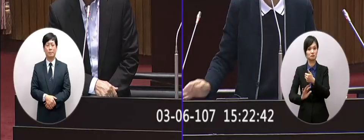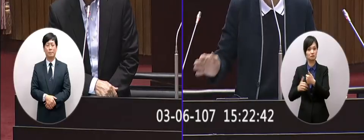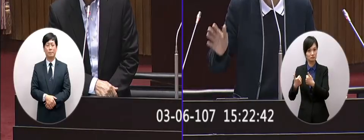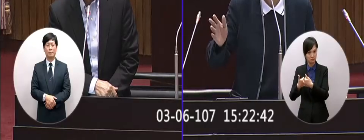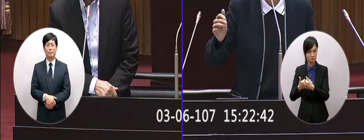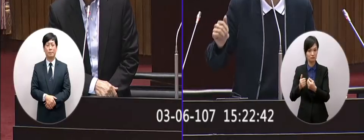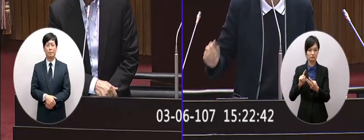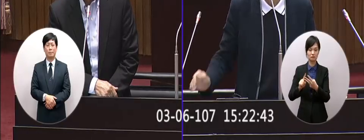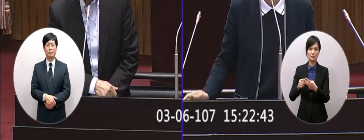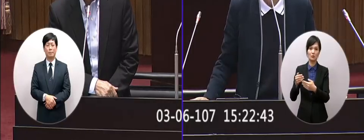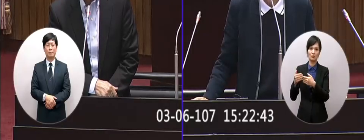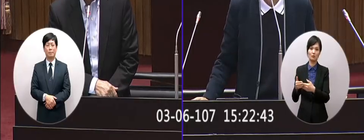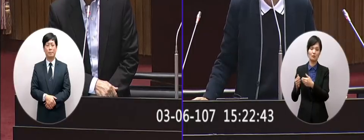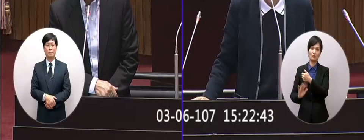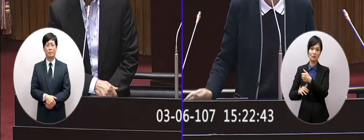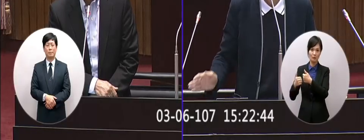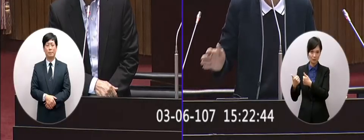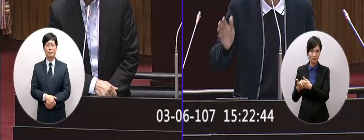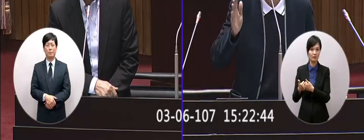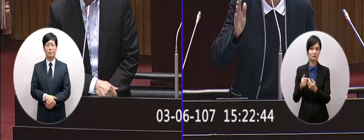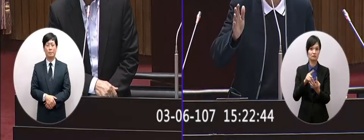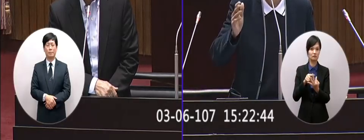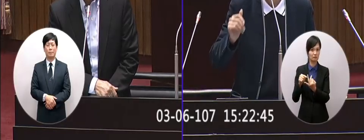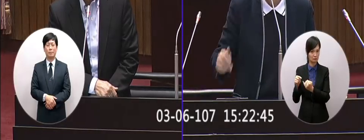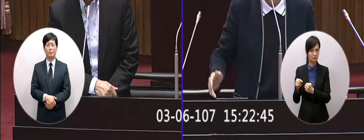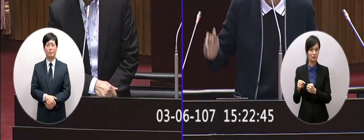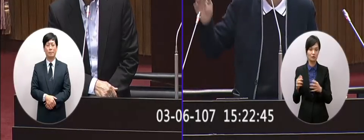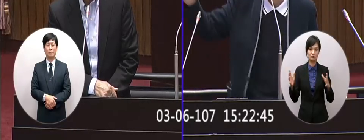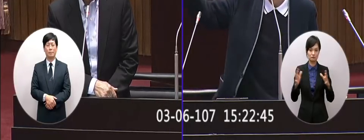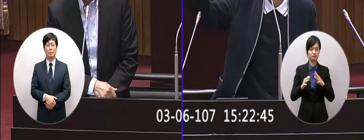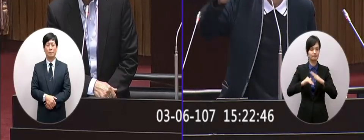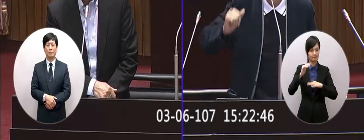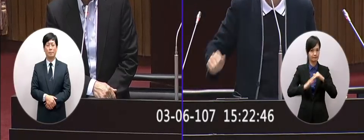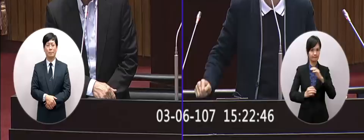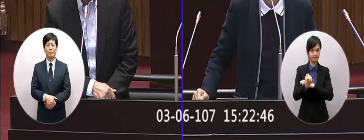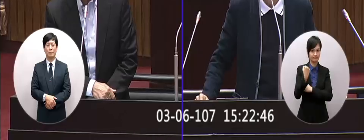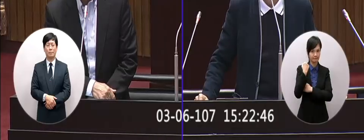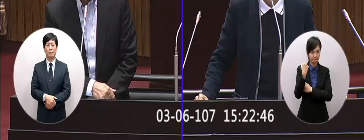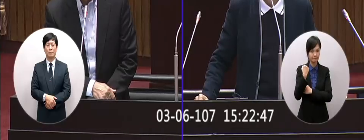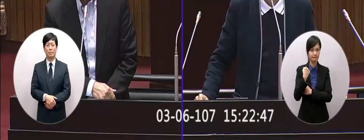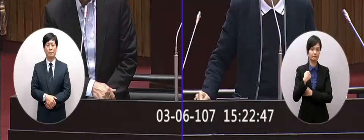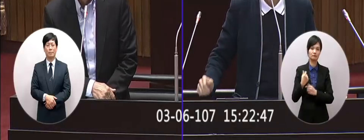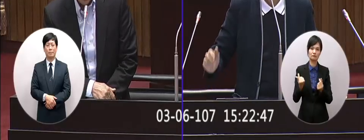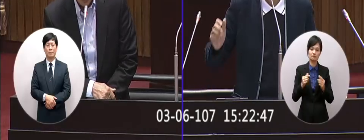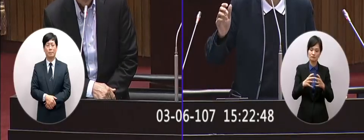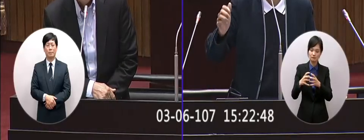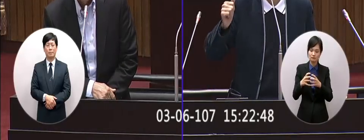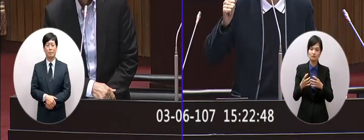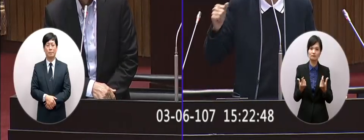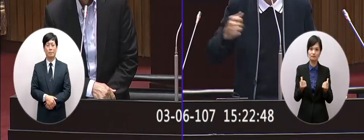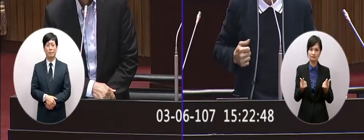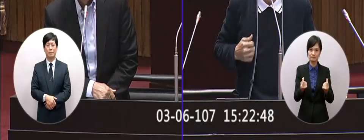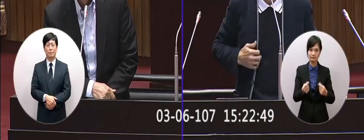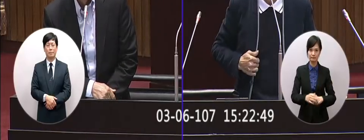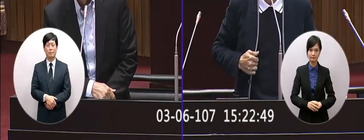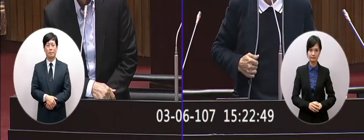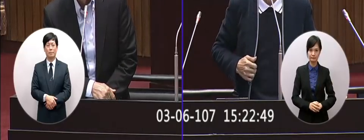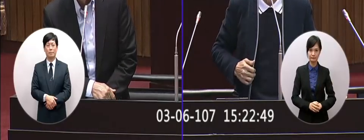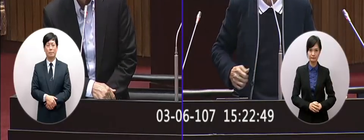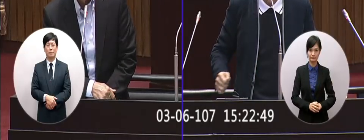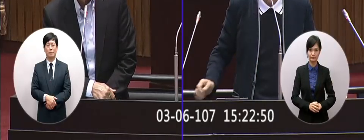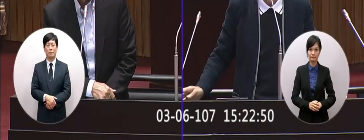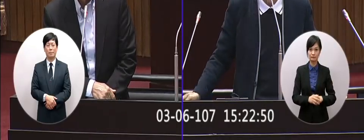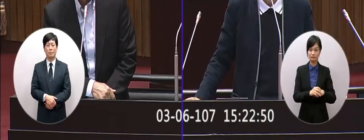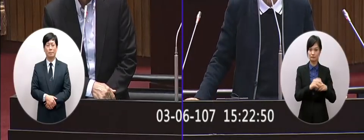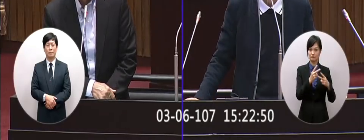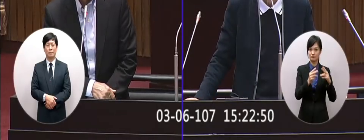啊，陆委会也好。还有把他个共同来达标，因为也是一个团队啦。啊，可能但对可能你一个哈